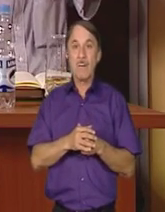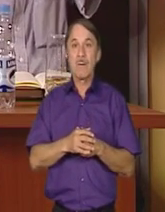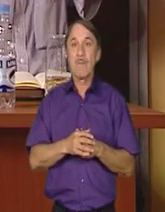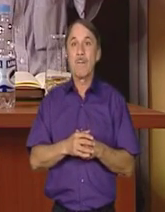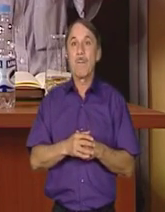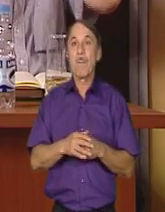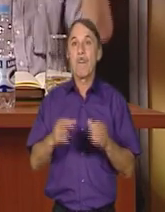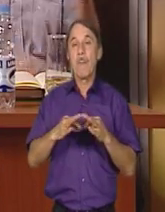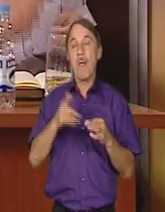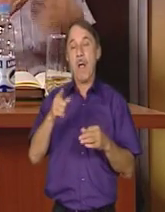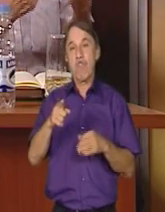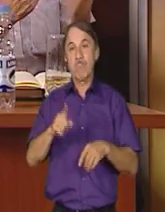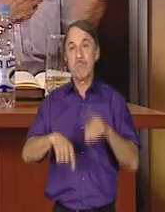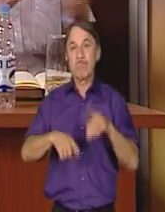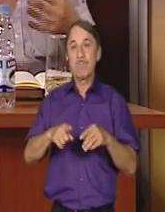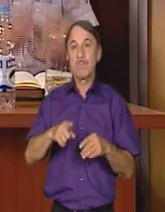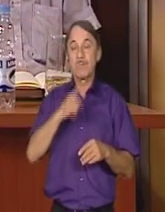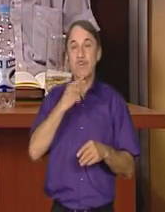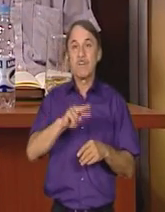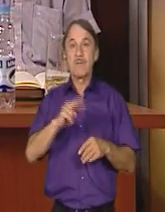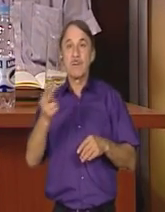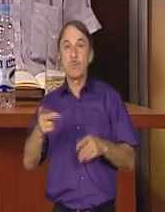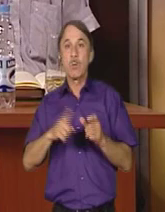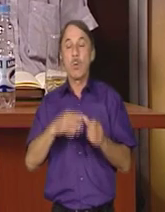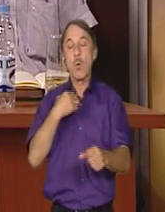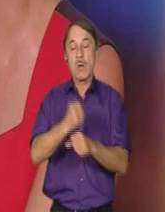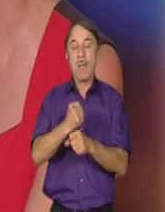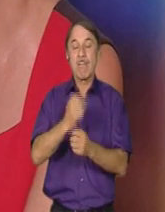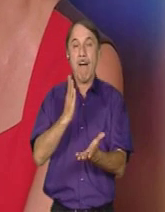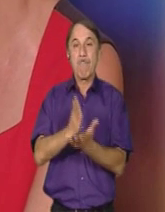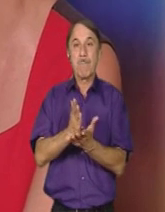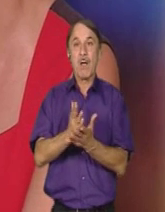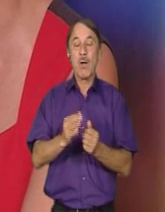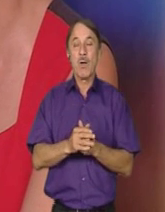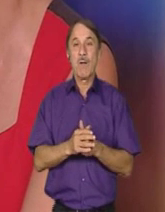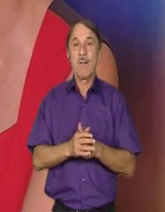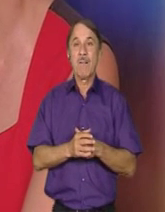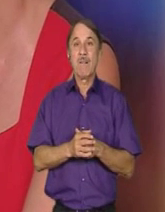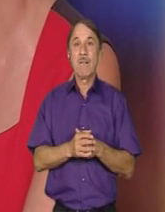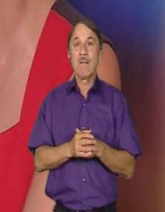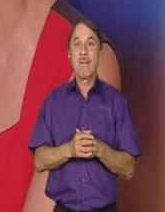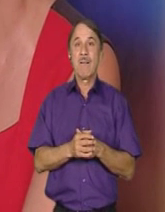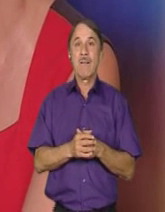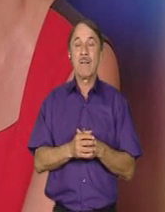naravno, ali ta izvikana imena sad tek dolazi Vladimir Pištalo sledećeg četvrtka,